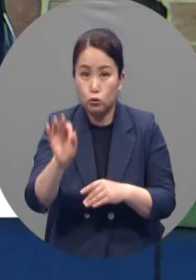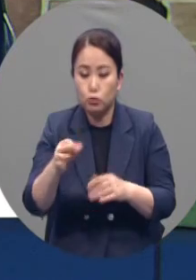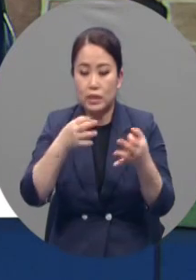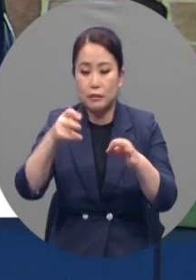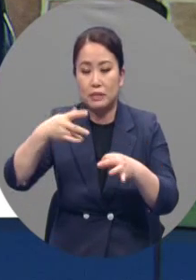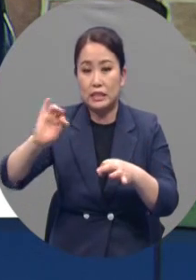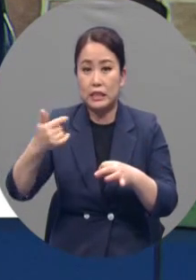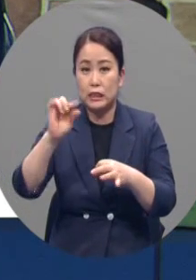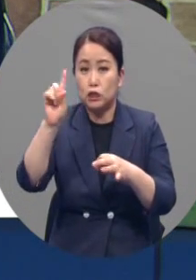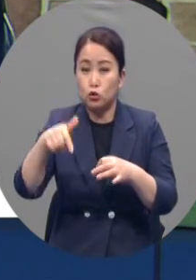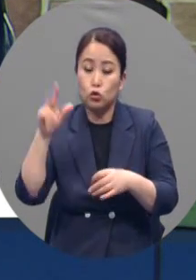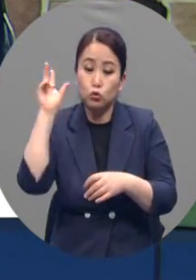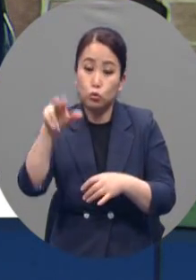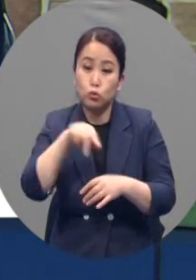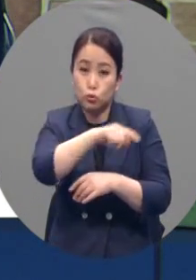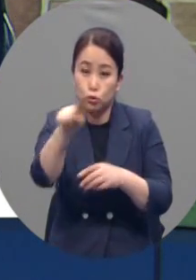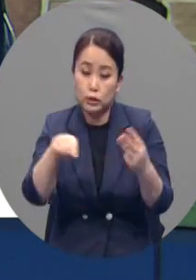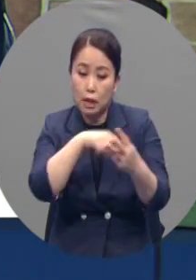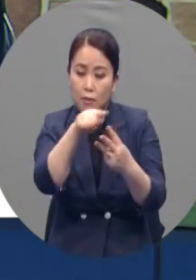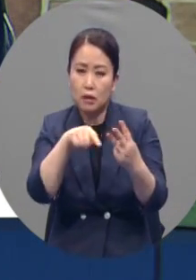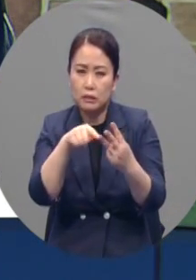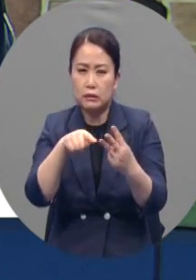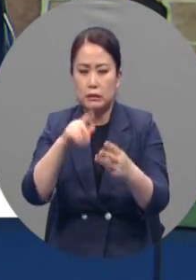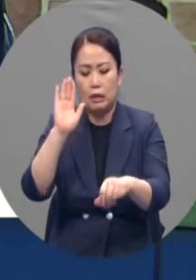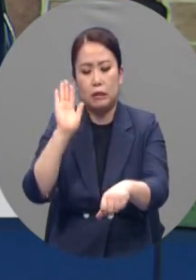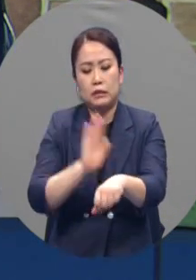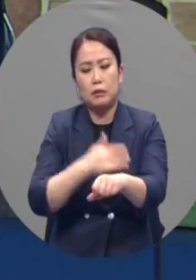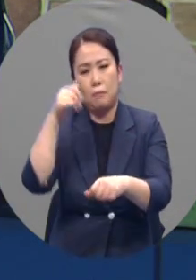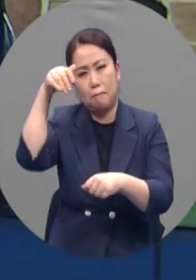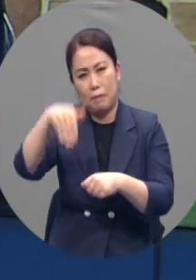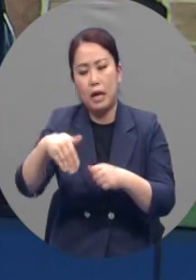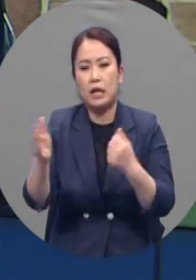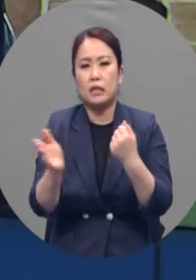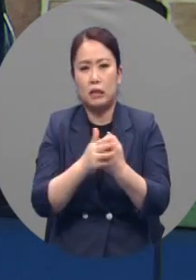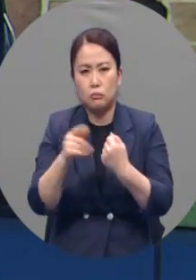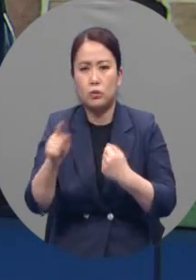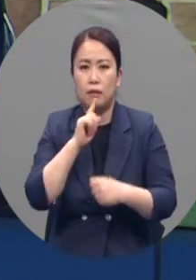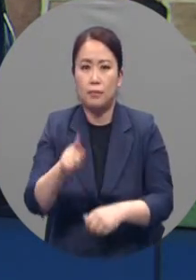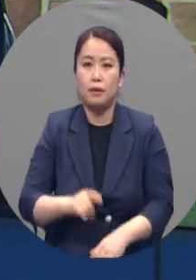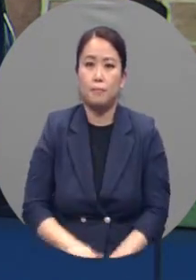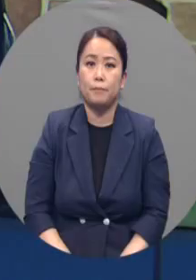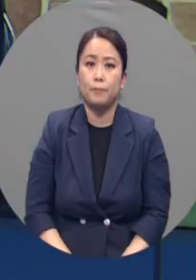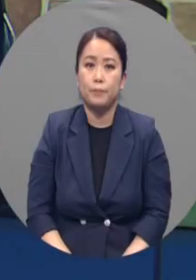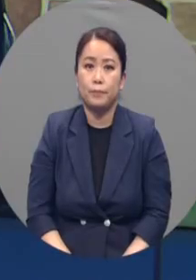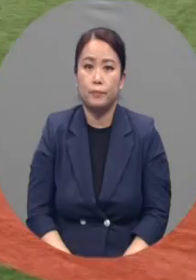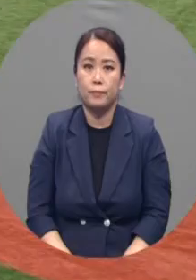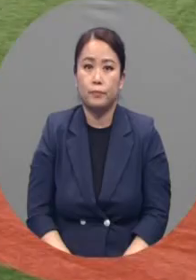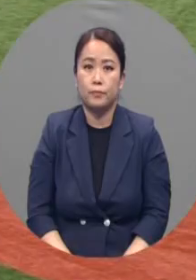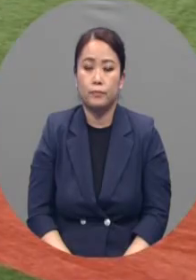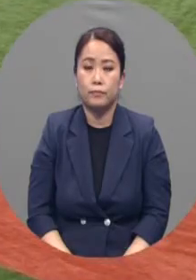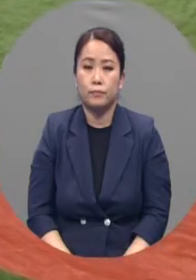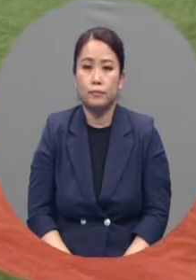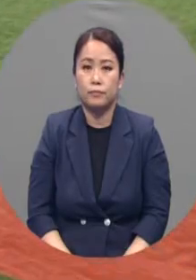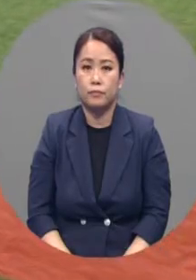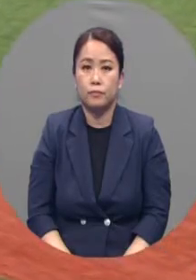선발 투수진이 무너진 것이 부진의 원인으로 꼽히고 있습니다. 류재민 기자입니다.